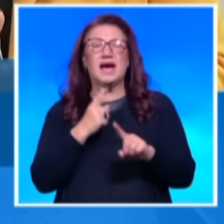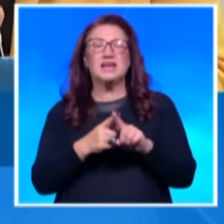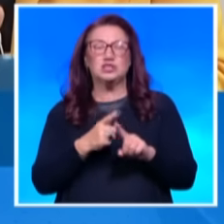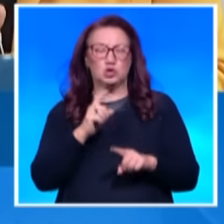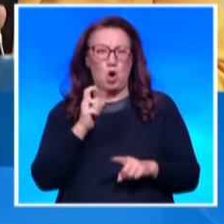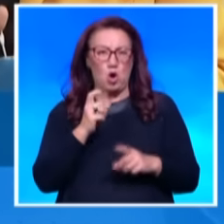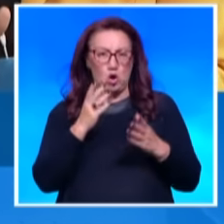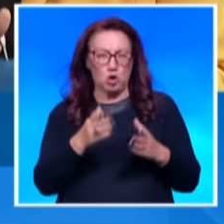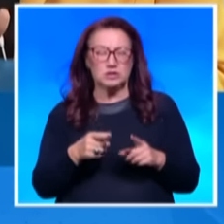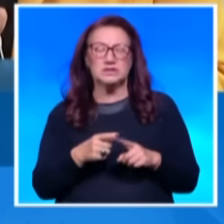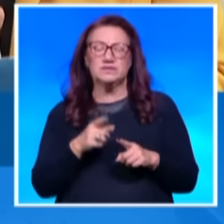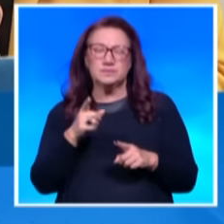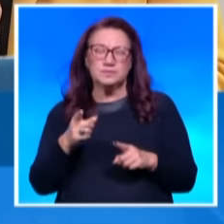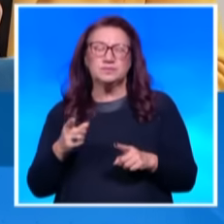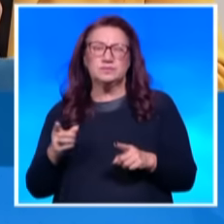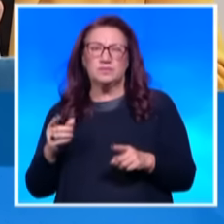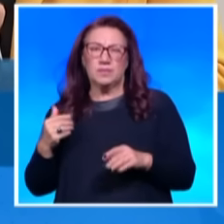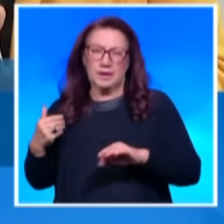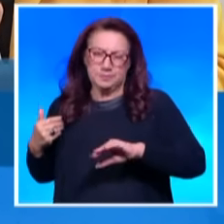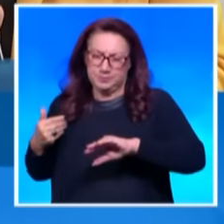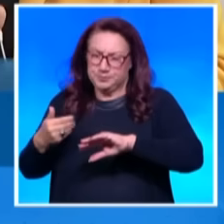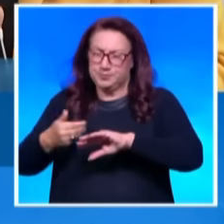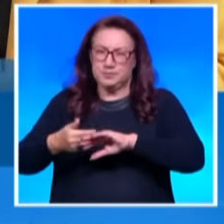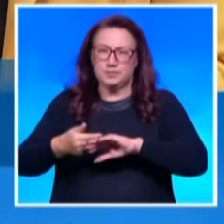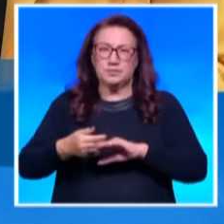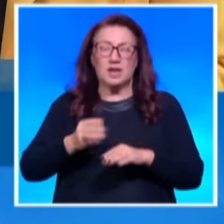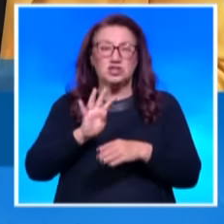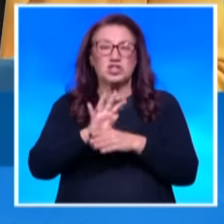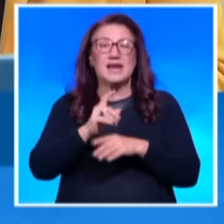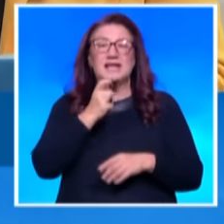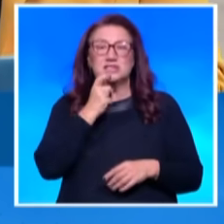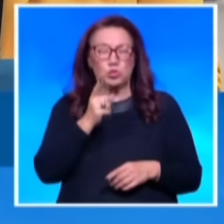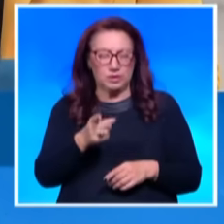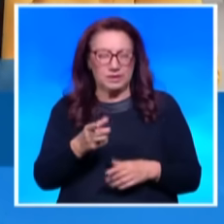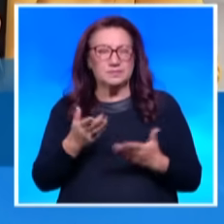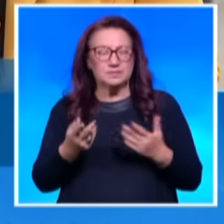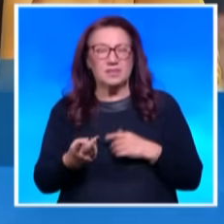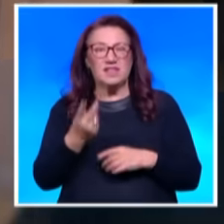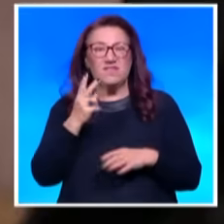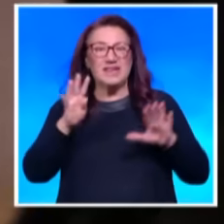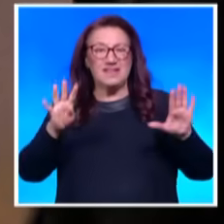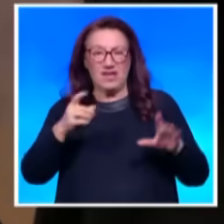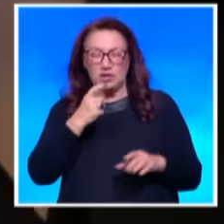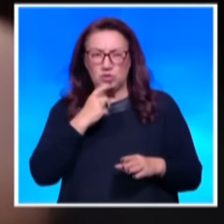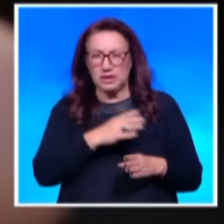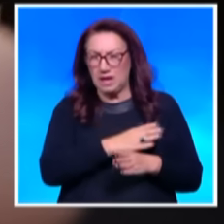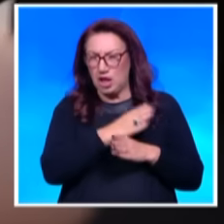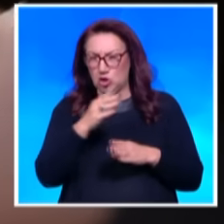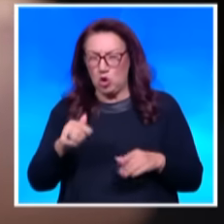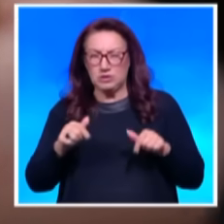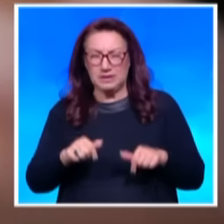и обхваща поне последните 14 години. Това е така, защото от 2009 година до сега и